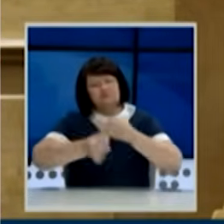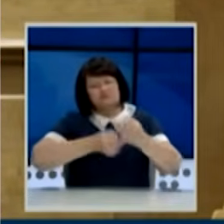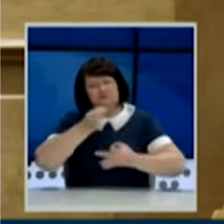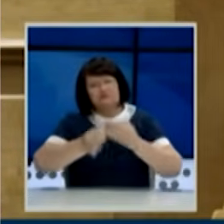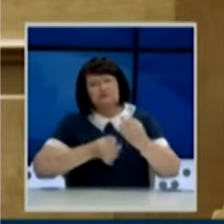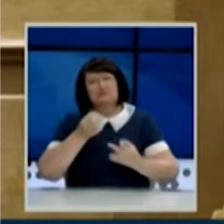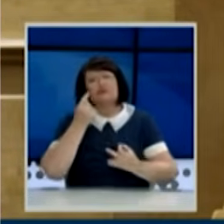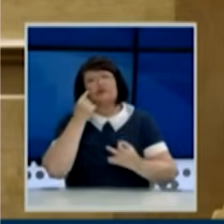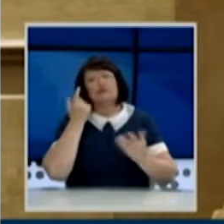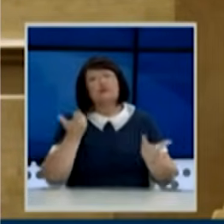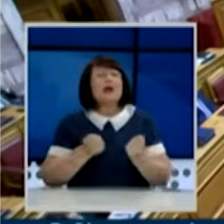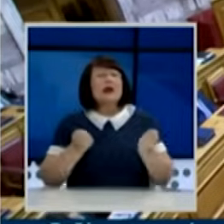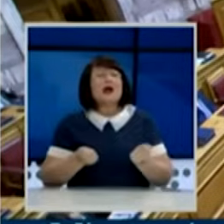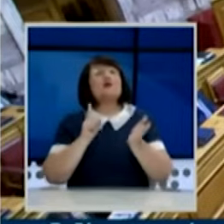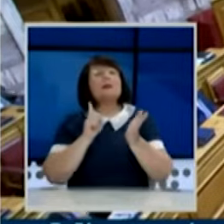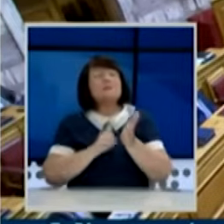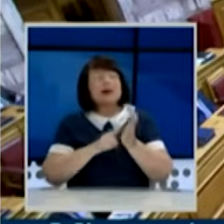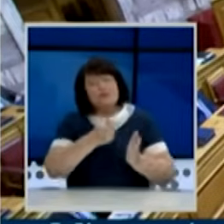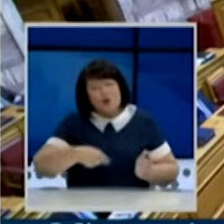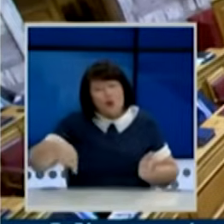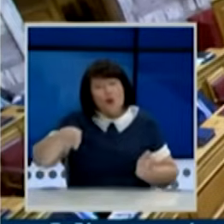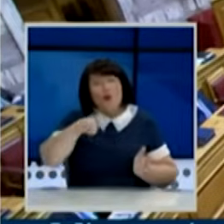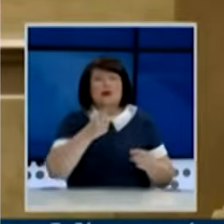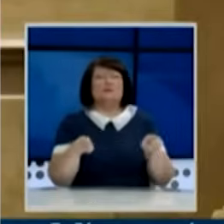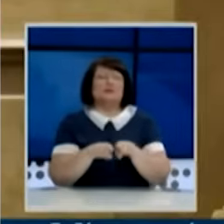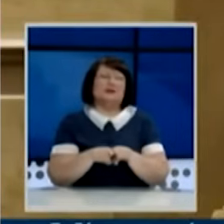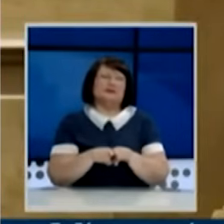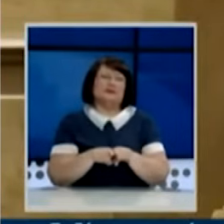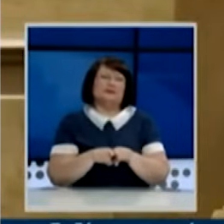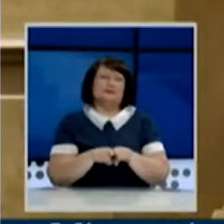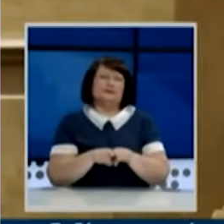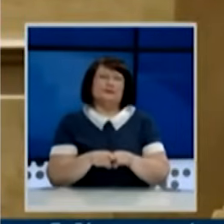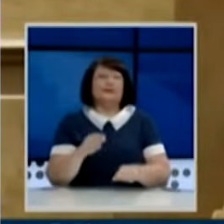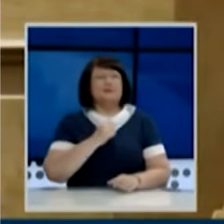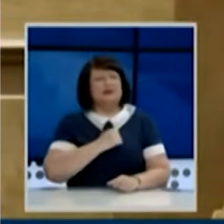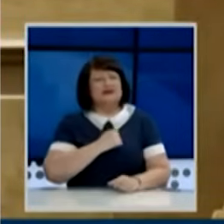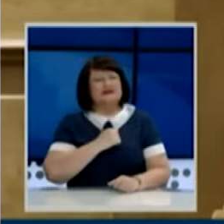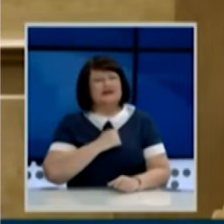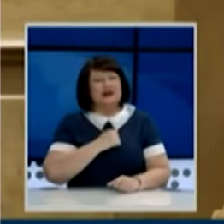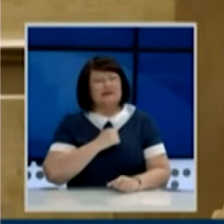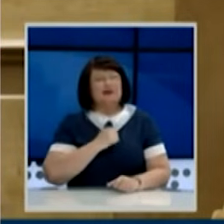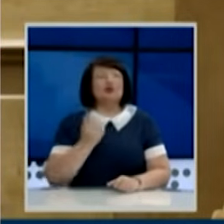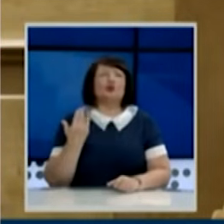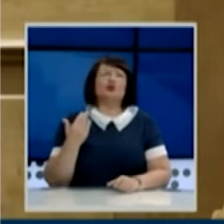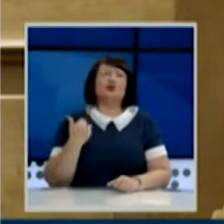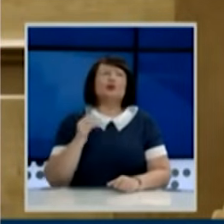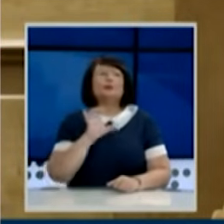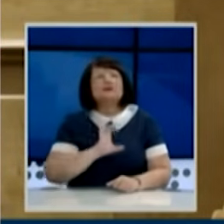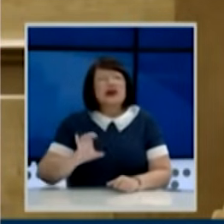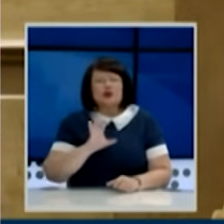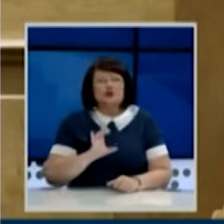φορές. Ότι το κομβικό σημείο δεν είναι οι αυτοδιοικητικές, αλλά είναι οι εκλογές για την